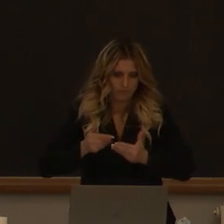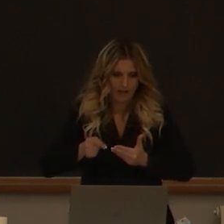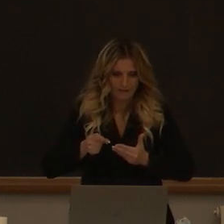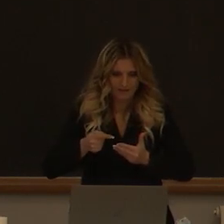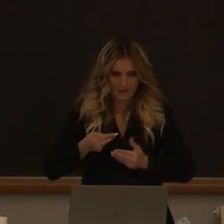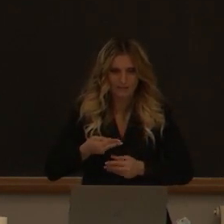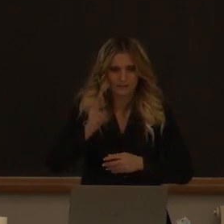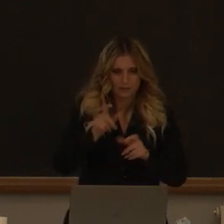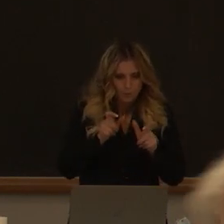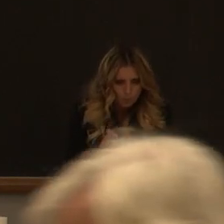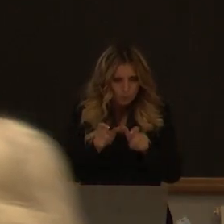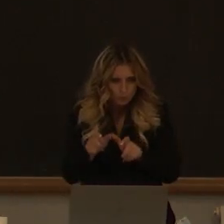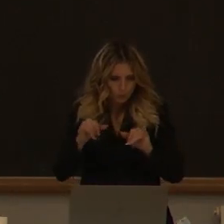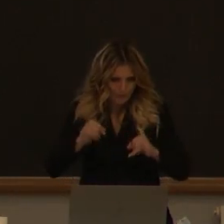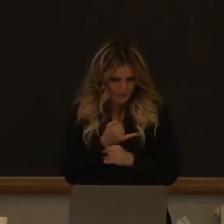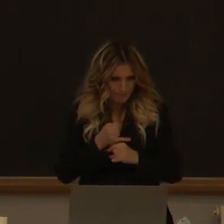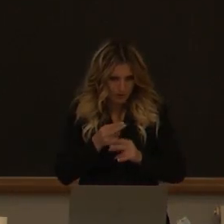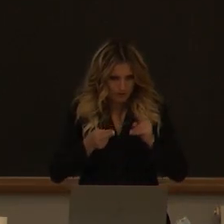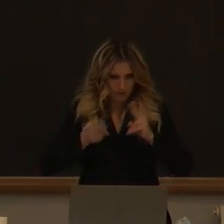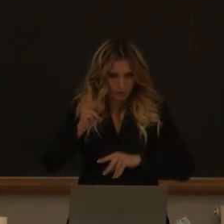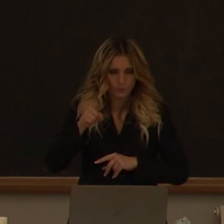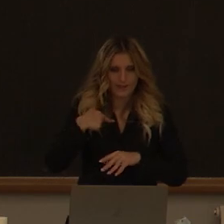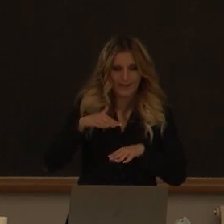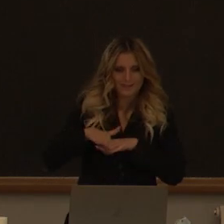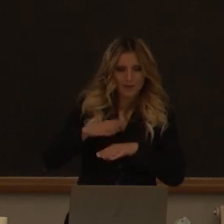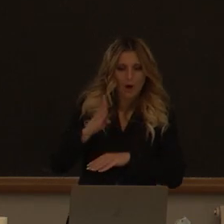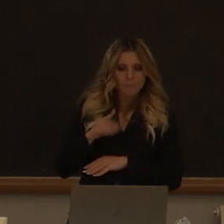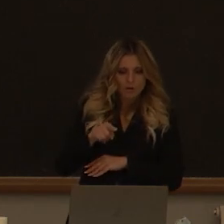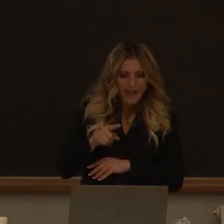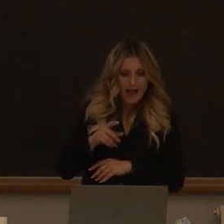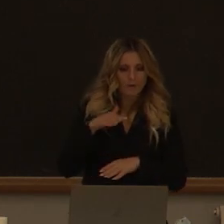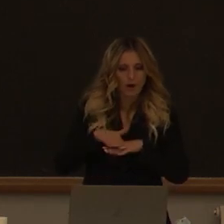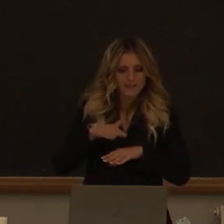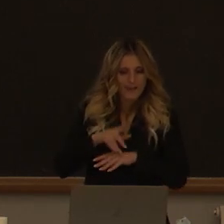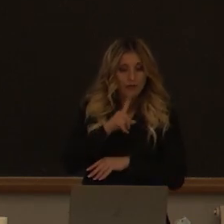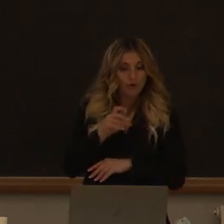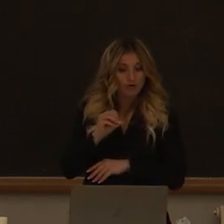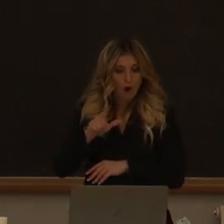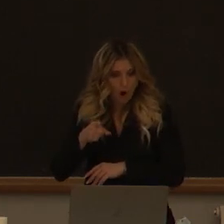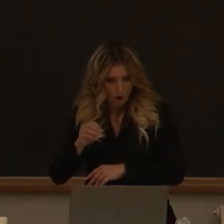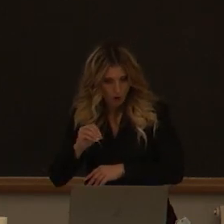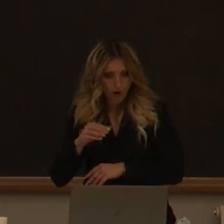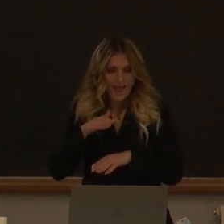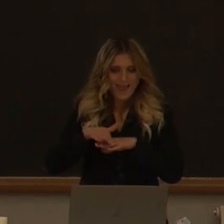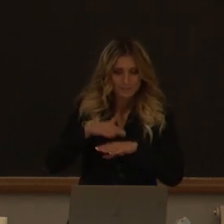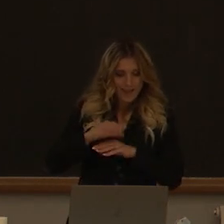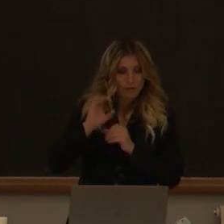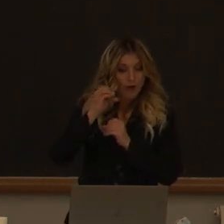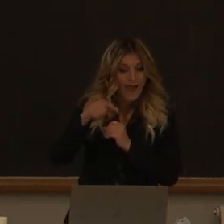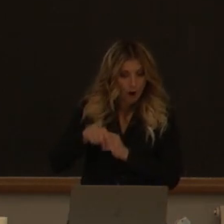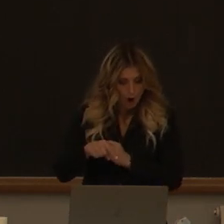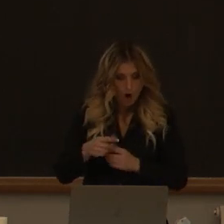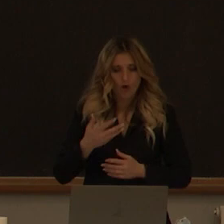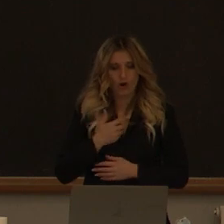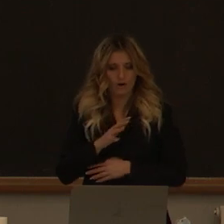di settore, che riguardano l'esperto in botanica, l'esperto zoologo, l'esperto ecologo e l'esperto microbiologo.